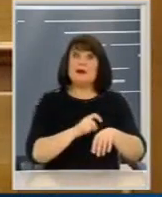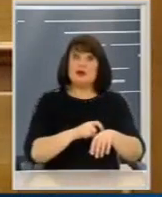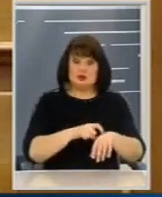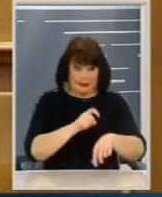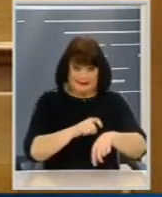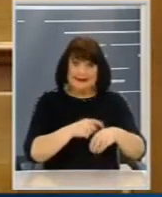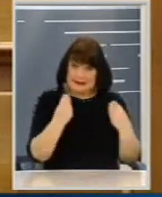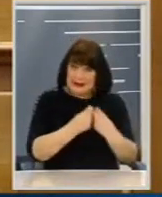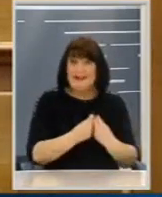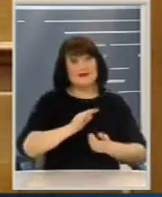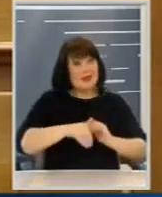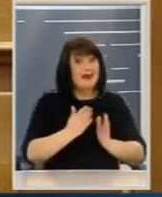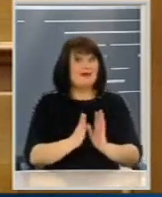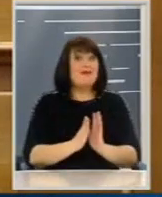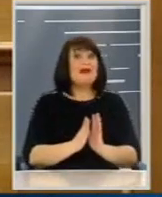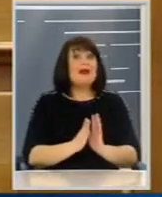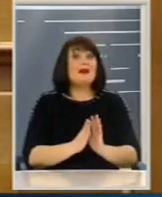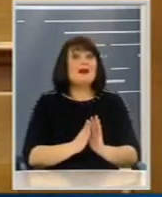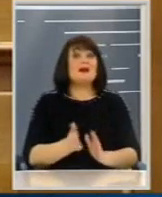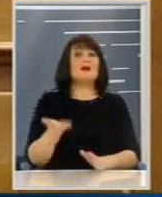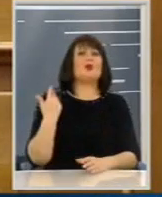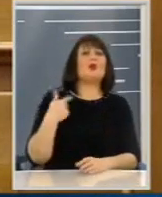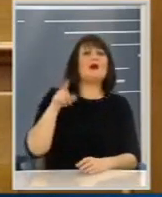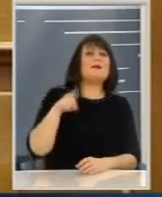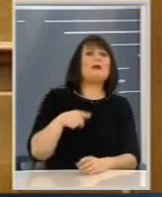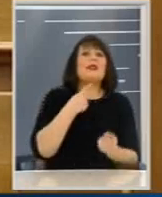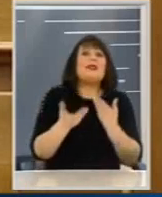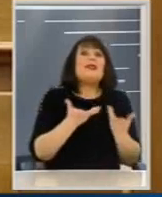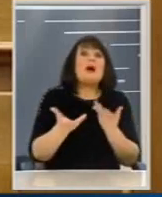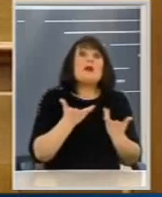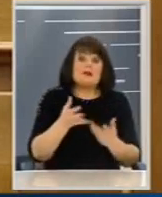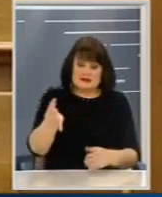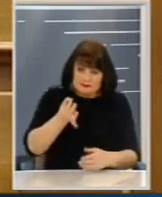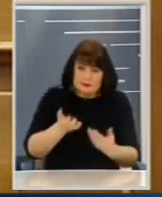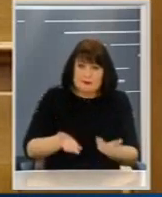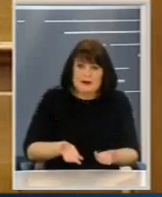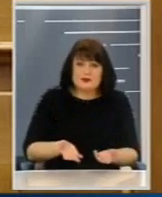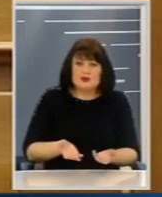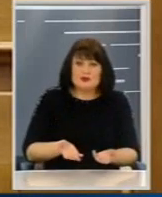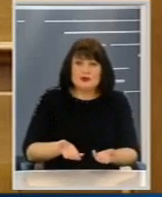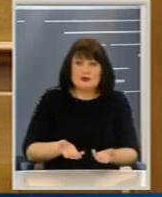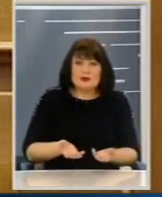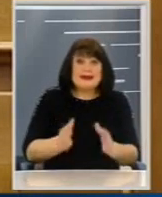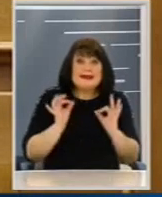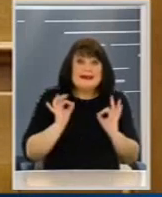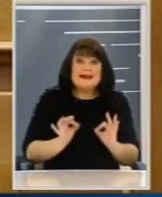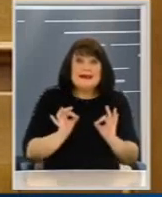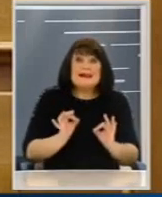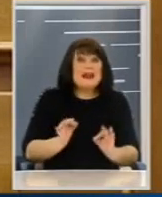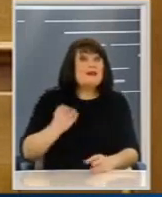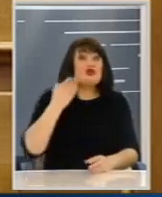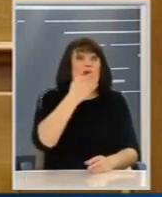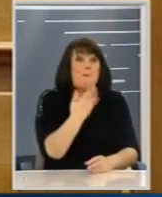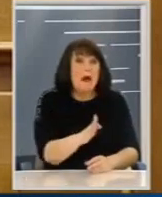επικαιρότητα και η επικαιρότητα των τελευταίων ημερών είναι η διαπραγμάτευση. Πείτε μας, κύριε Μητσοτάκη, τι ακριβώς πήγατε να κάνετε